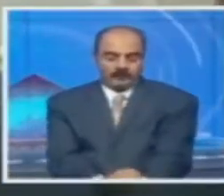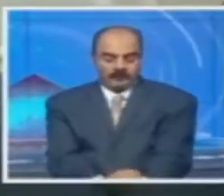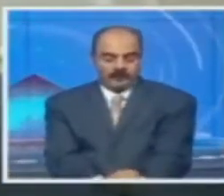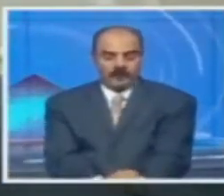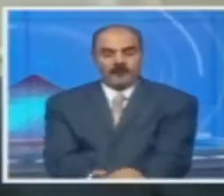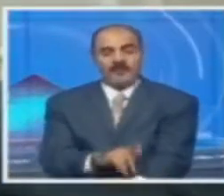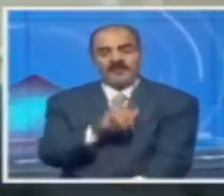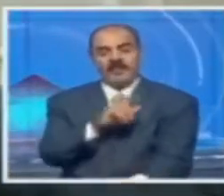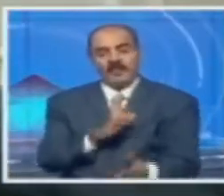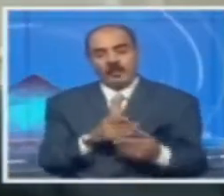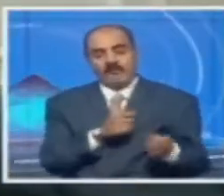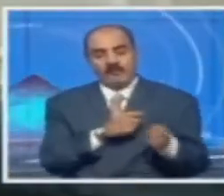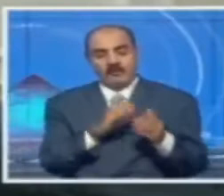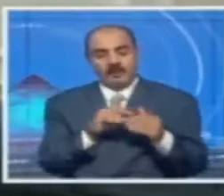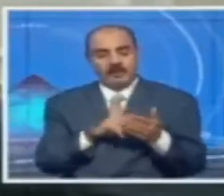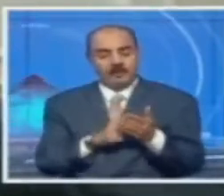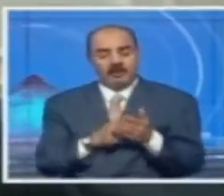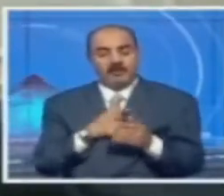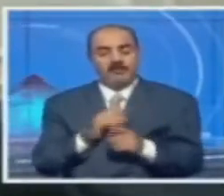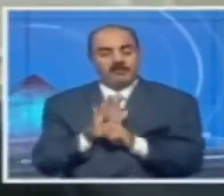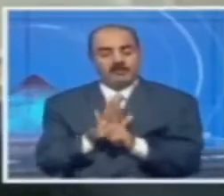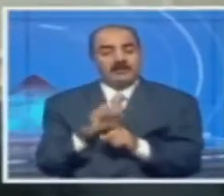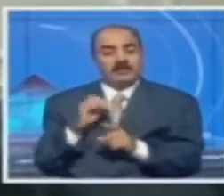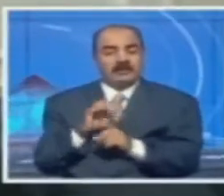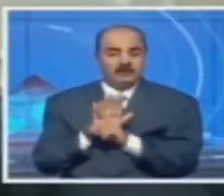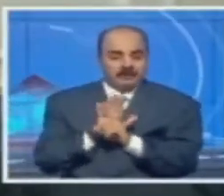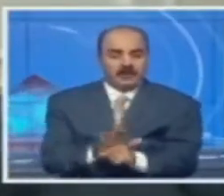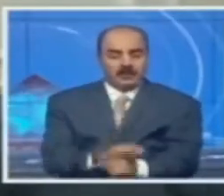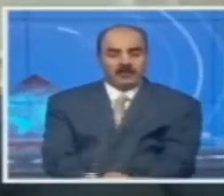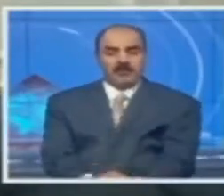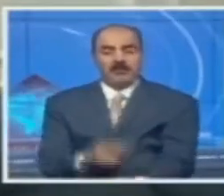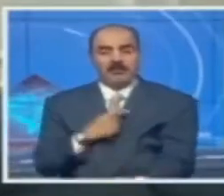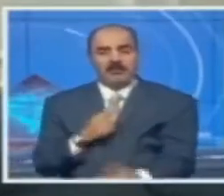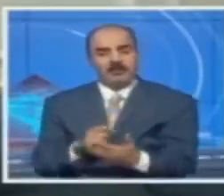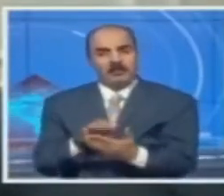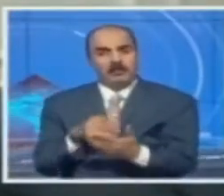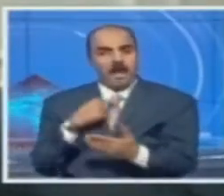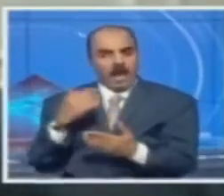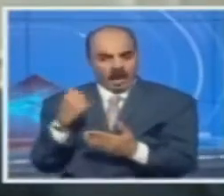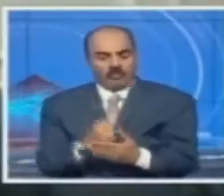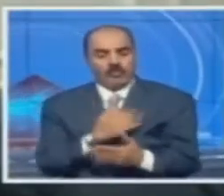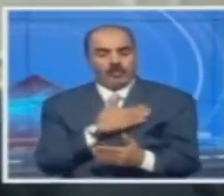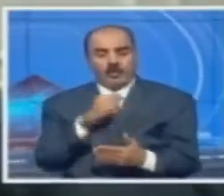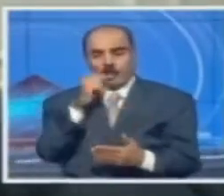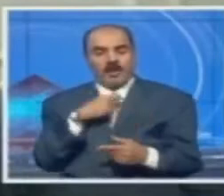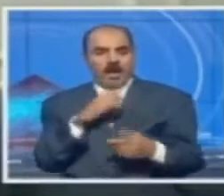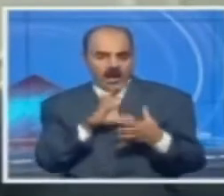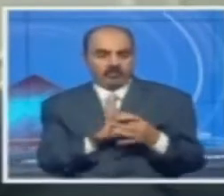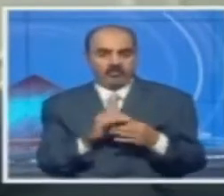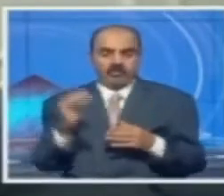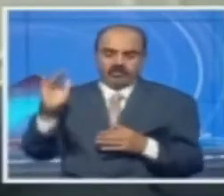اتحاد الغرف التجارية المصرية وبدعم من الرئيس السيسي وبطلب ودعم من الحكومة الكويتية، جئنا